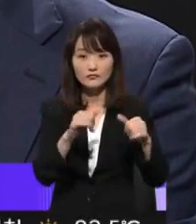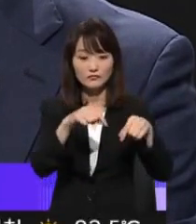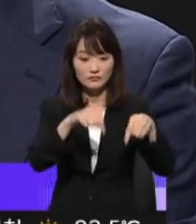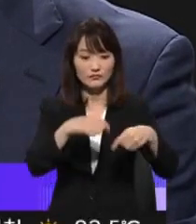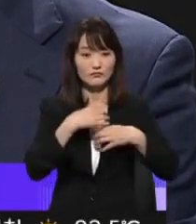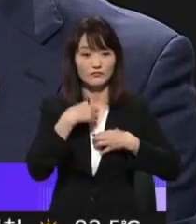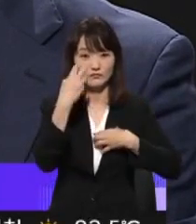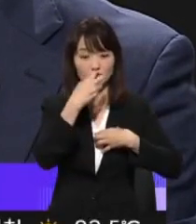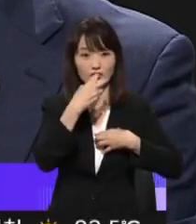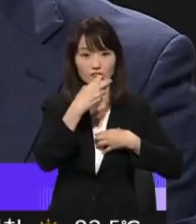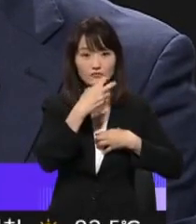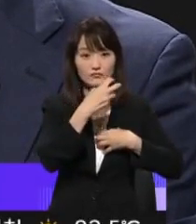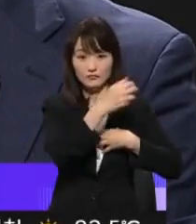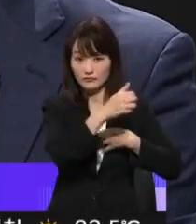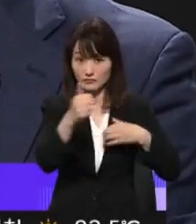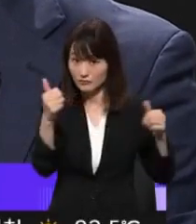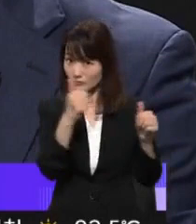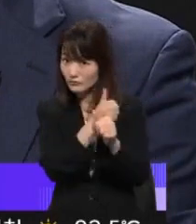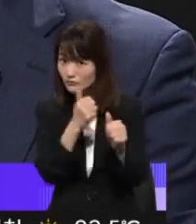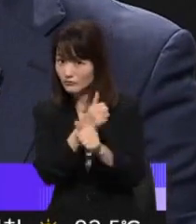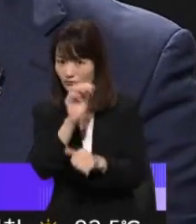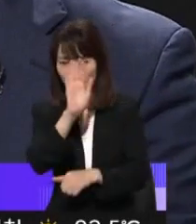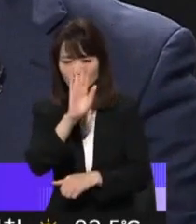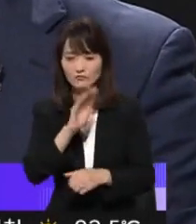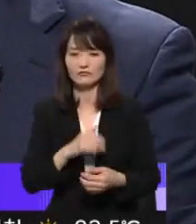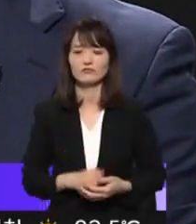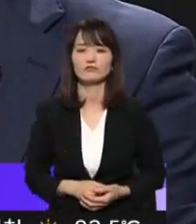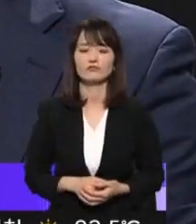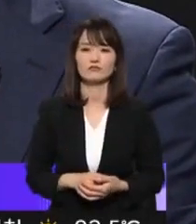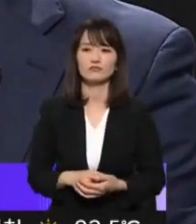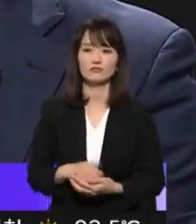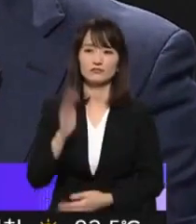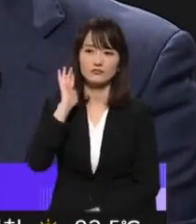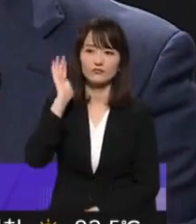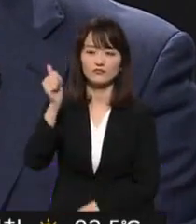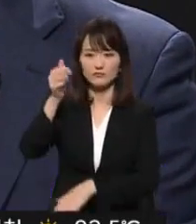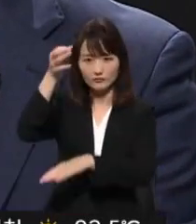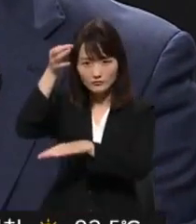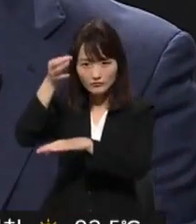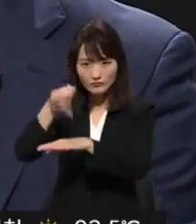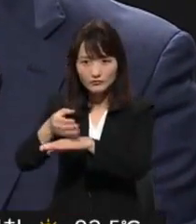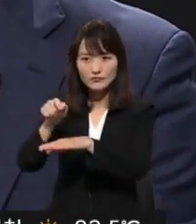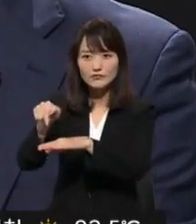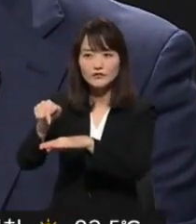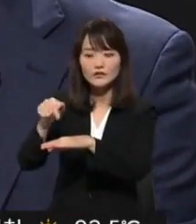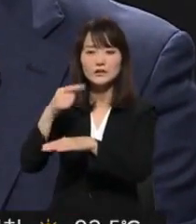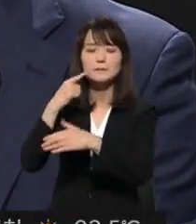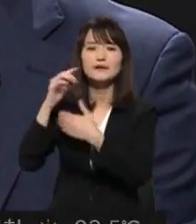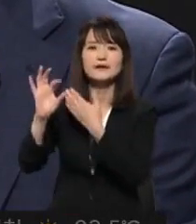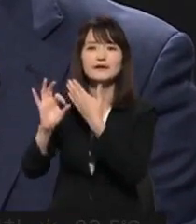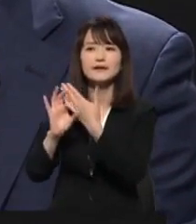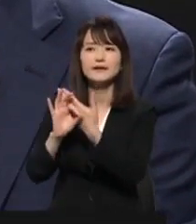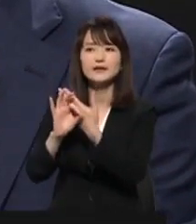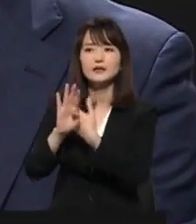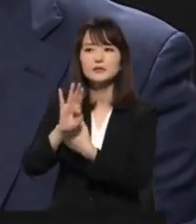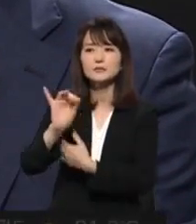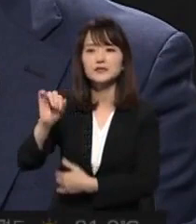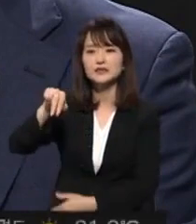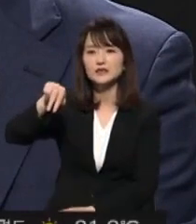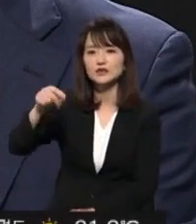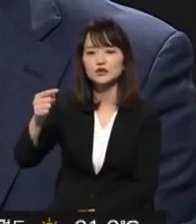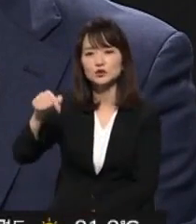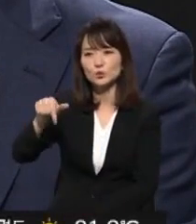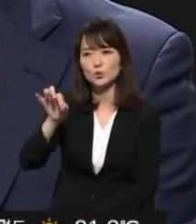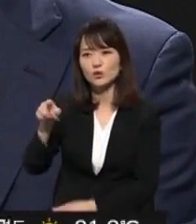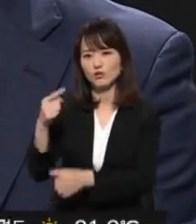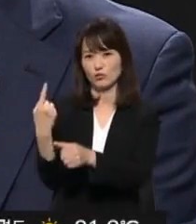뭐 교체 내지는 경제를 했습니까 그리고 어 대통령이 사과는 저도 만약에 그 비속어보고 있었다 그러면은